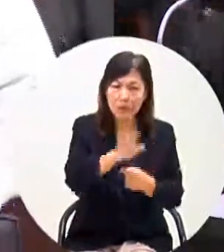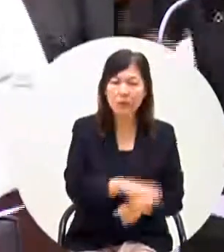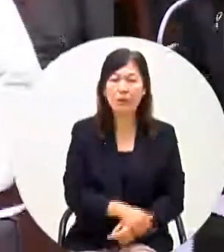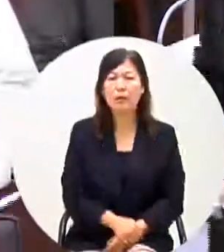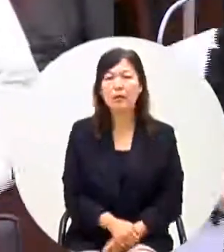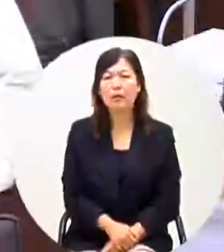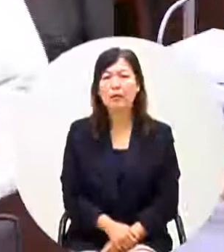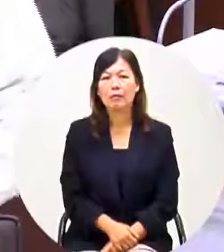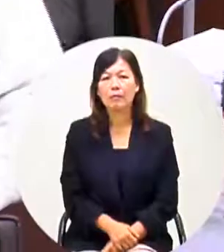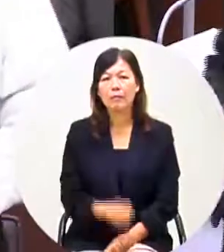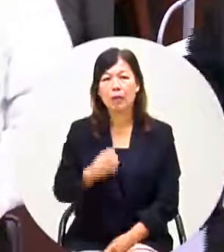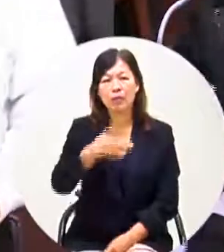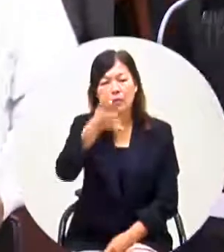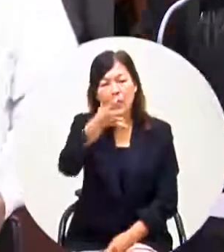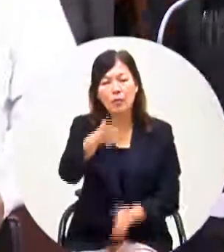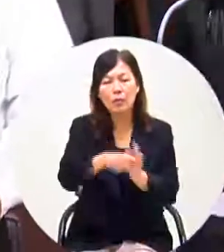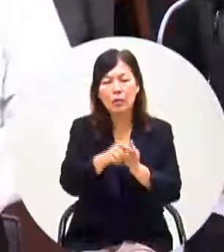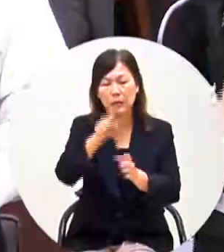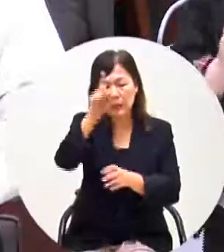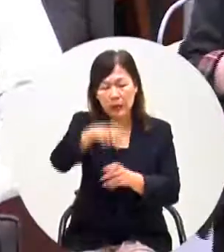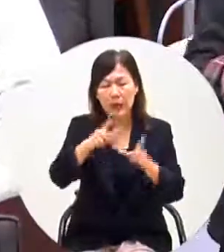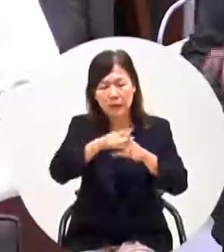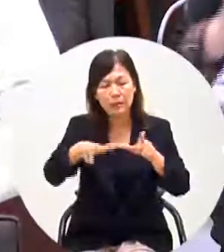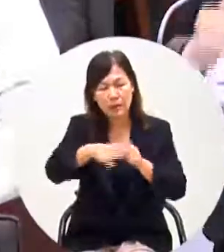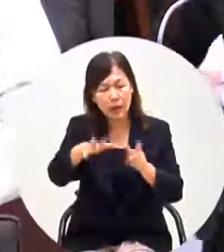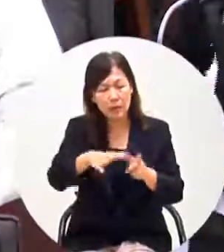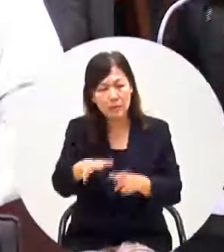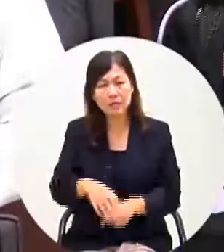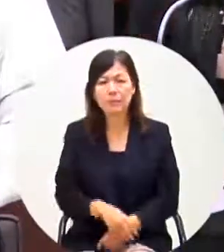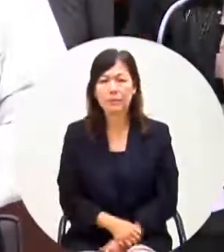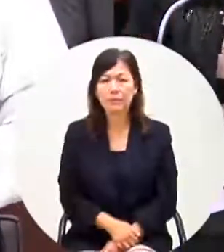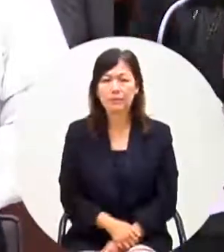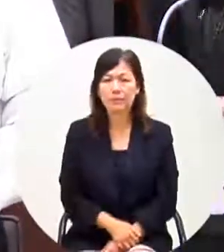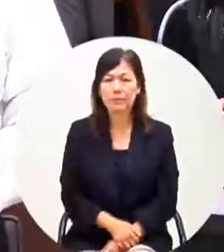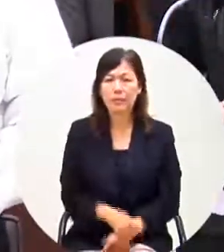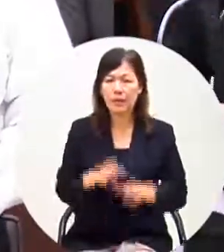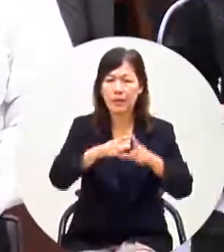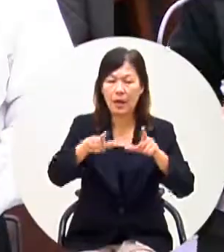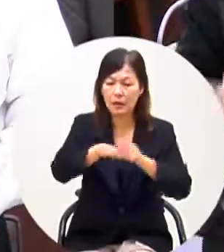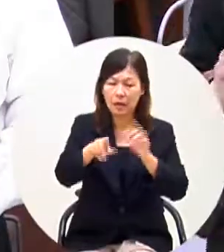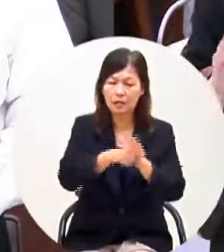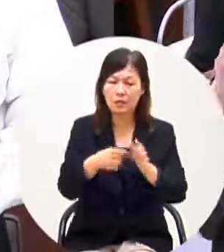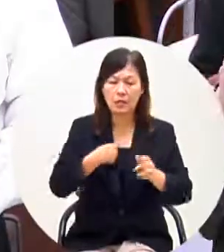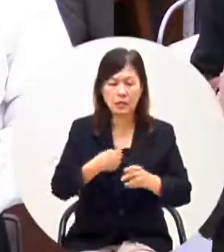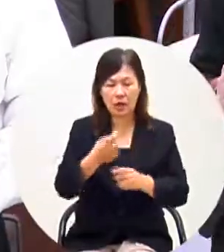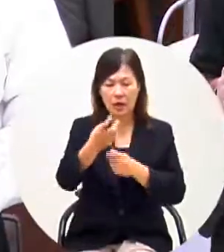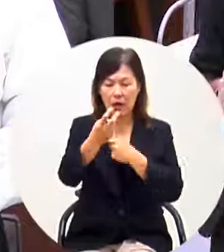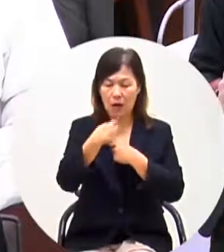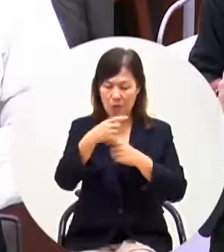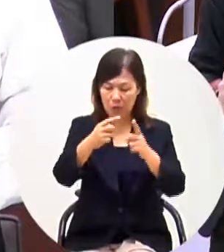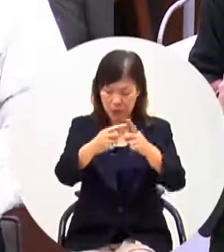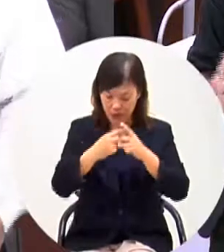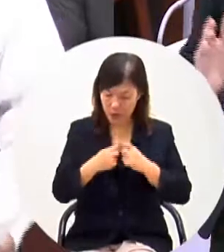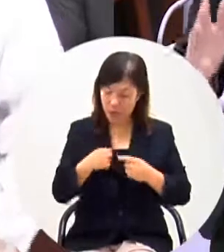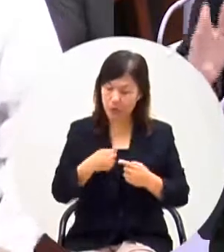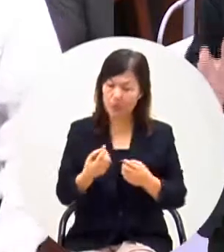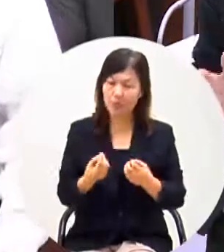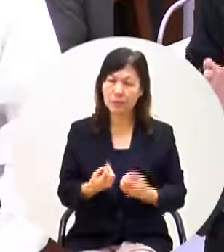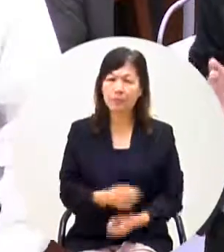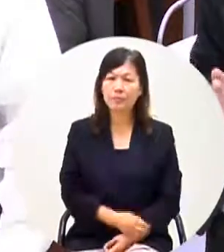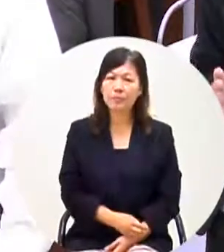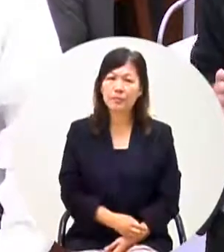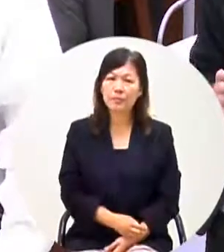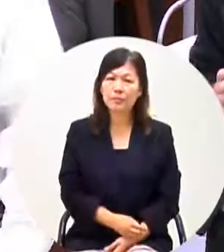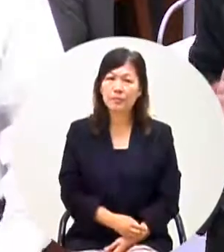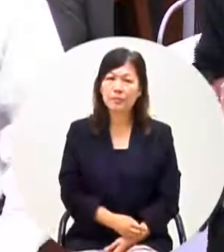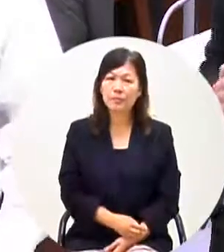社，你来大社，你若要来拜访本社的时阵呐，请问一下，你的车子要